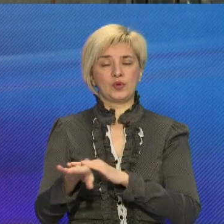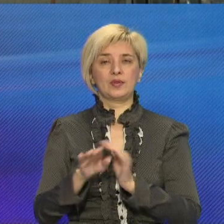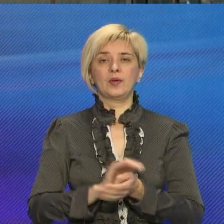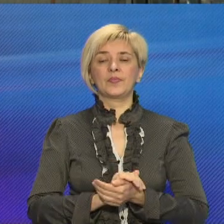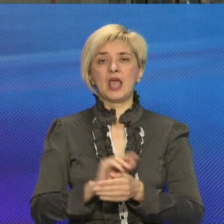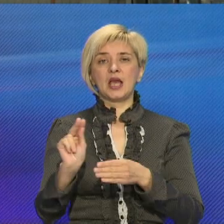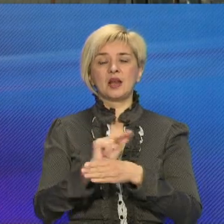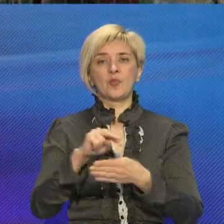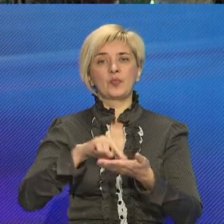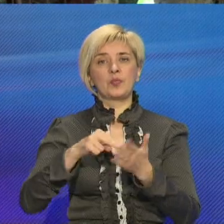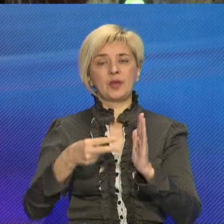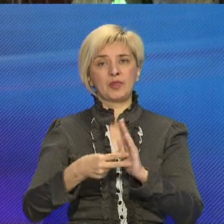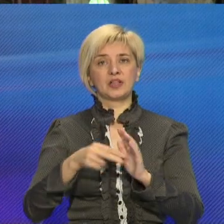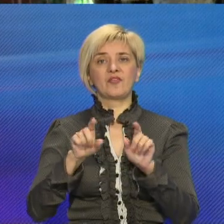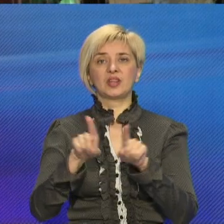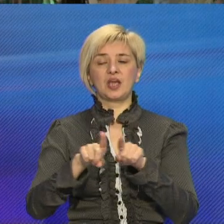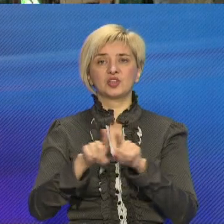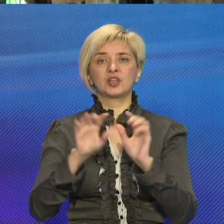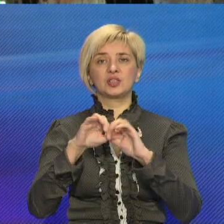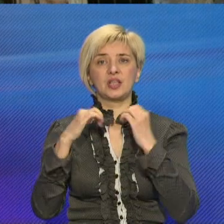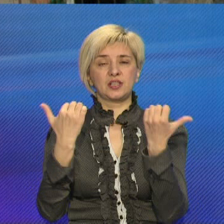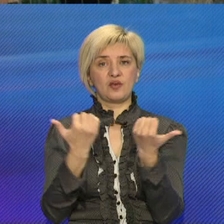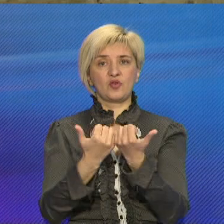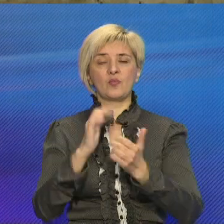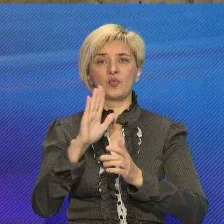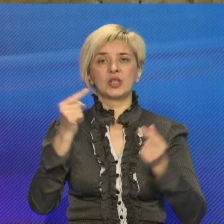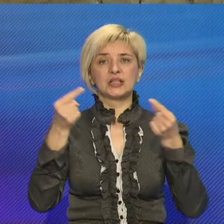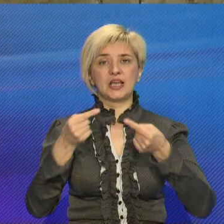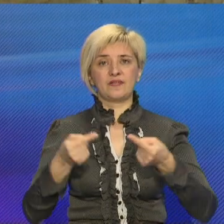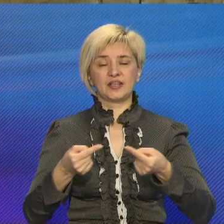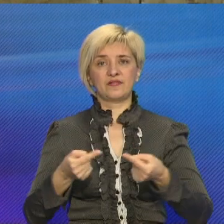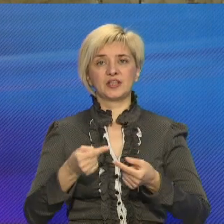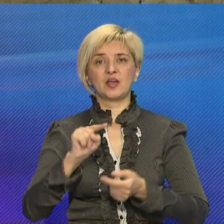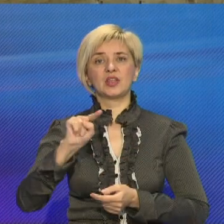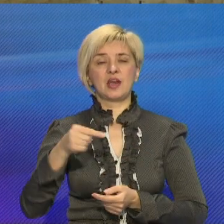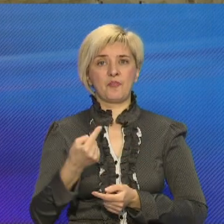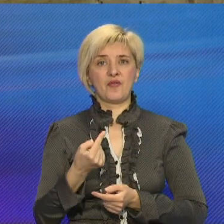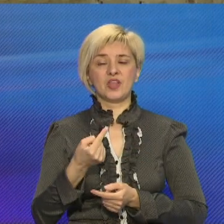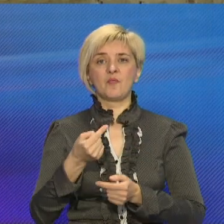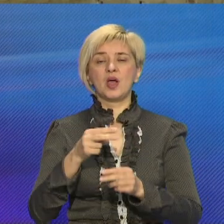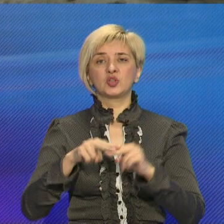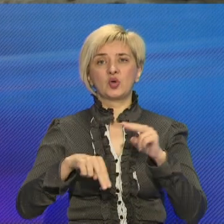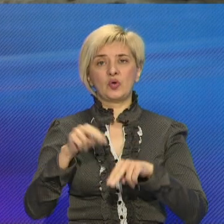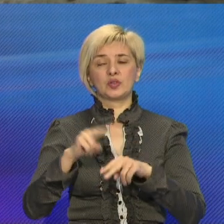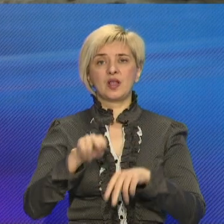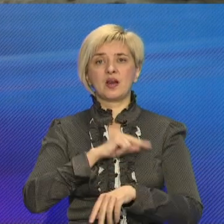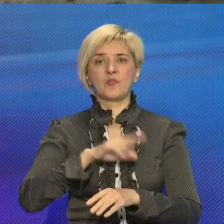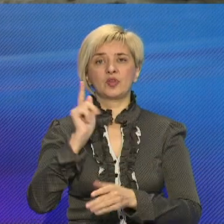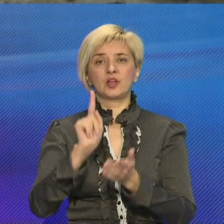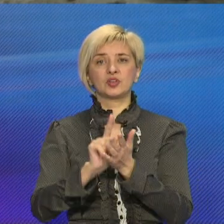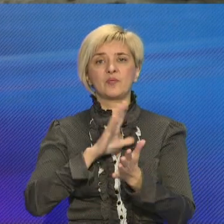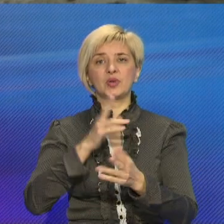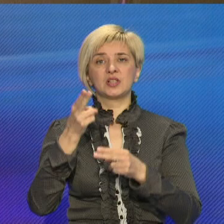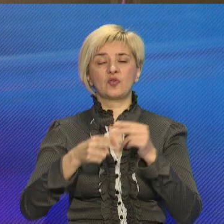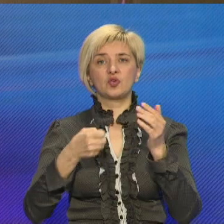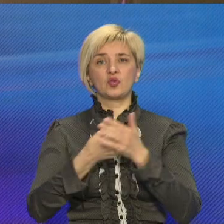рамонт школьнага стадыёна. Ён будзе адпавядаць сучасным патрабаванням. Будаўнічыя работы ў першамайскай школе павінны быць скончаны да 1 верасня